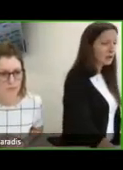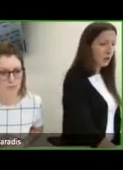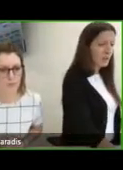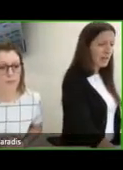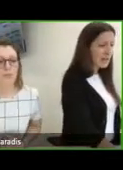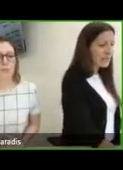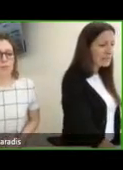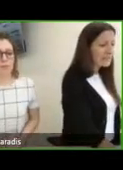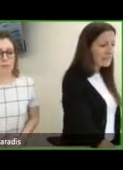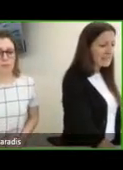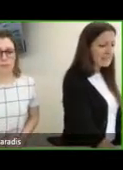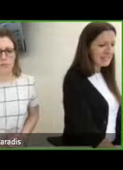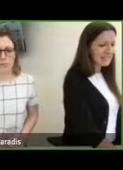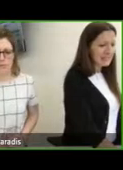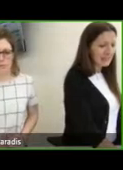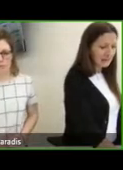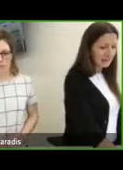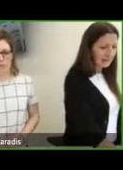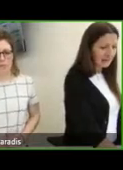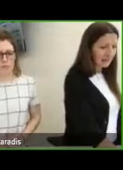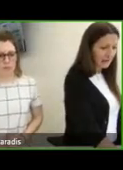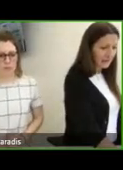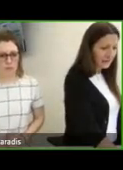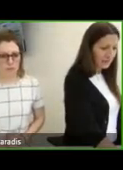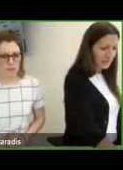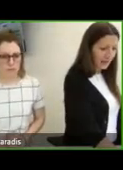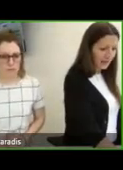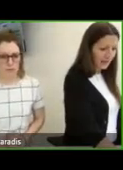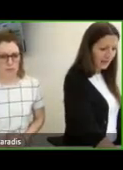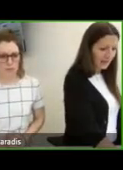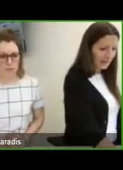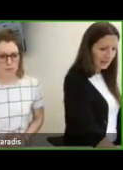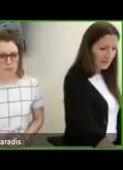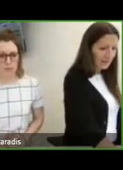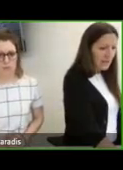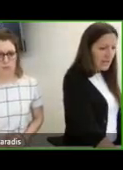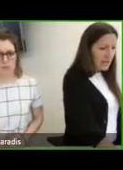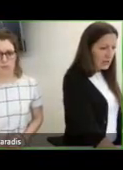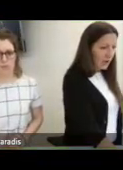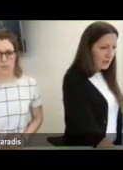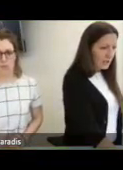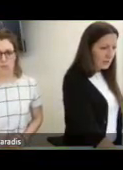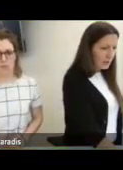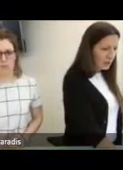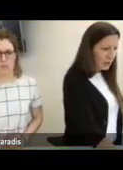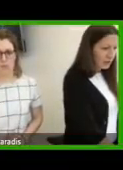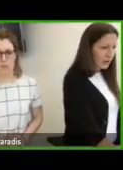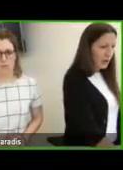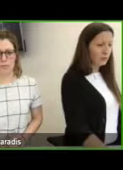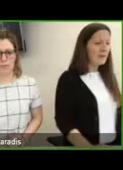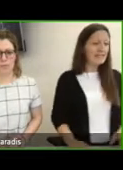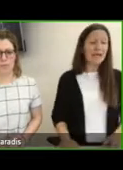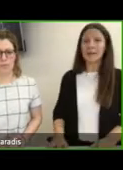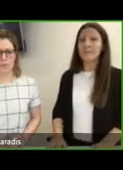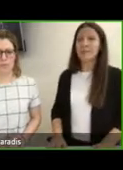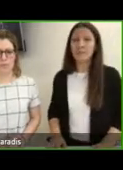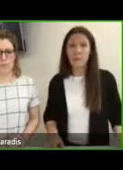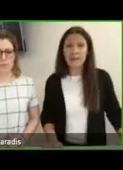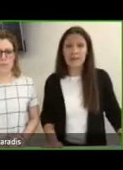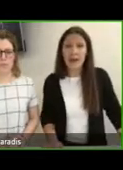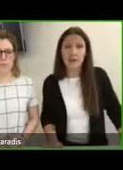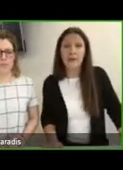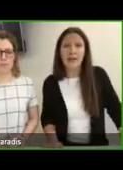de 2000... j'aimerais ça vous dire la vraie date. Il y a une étude de